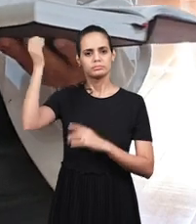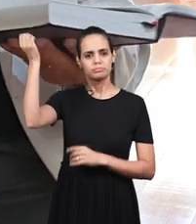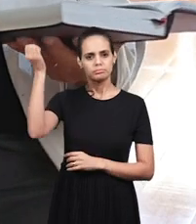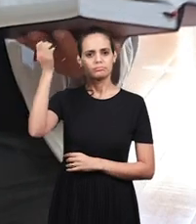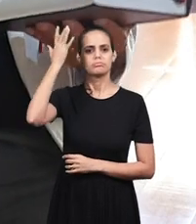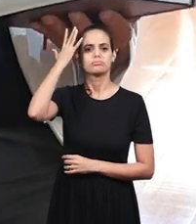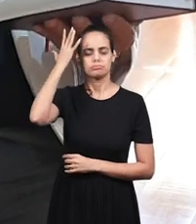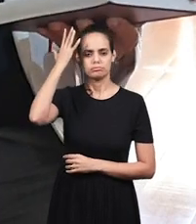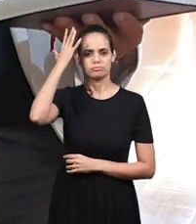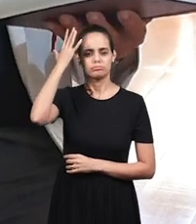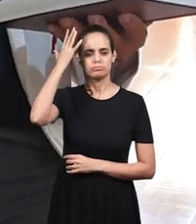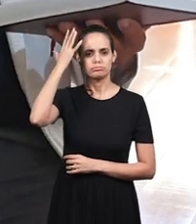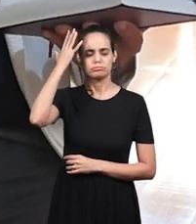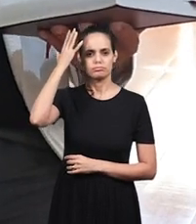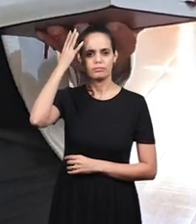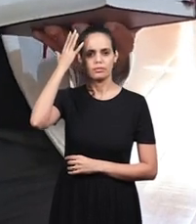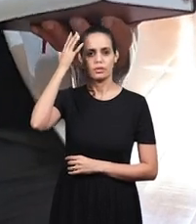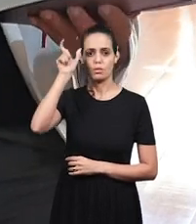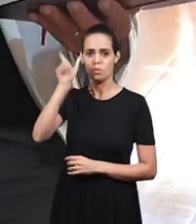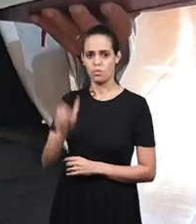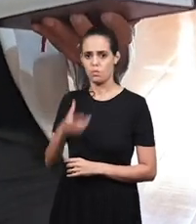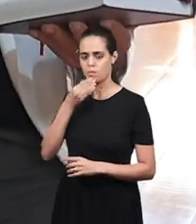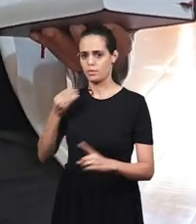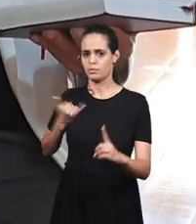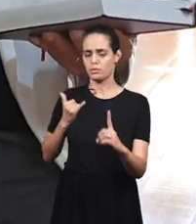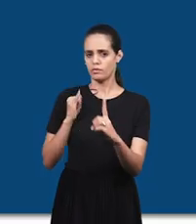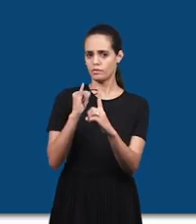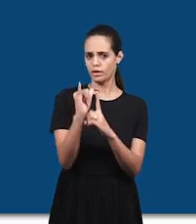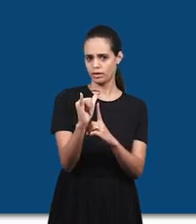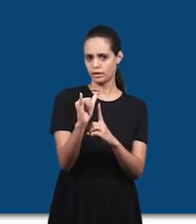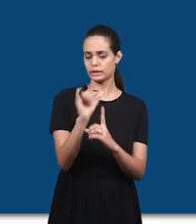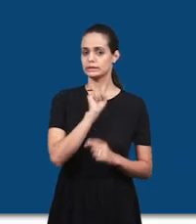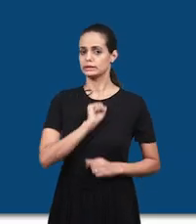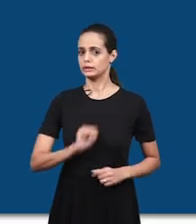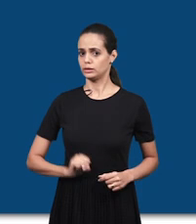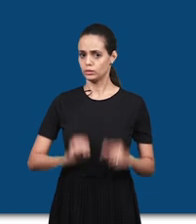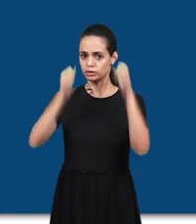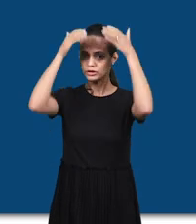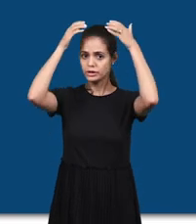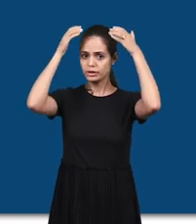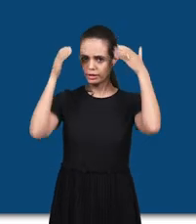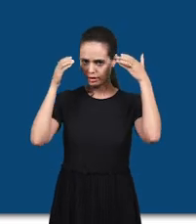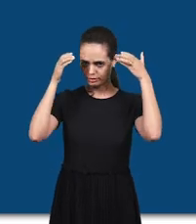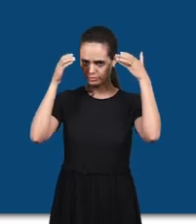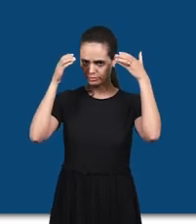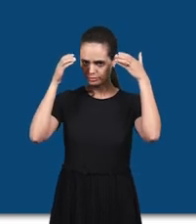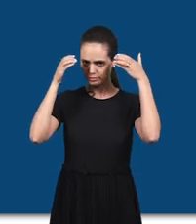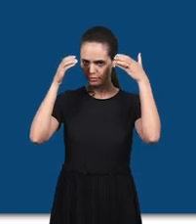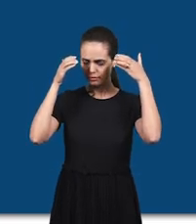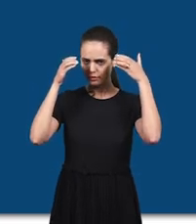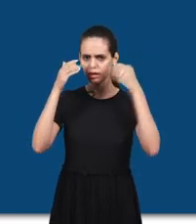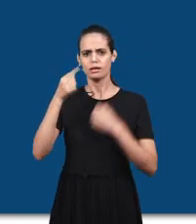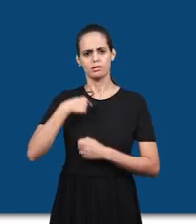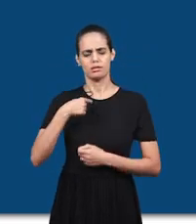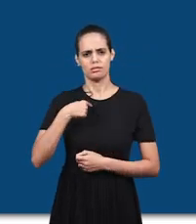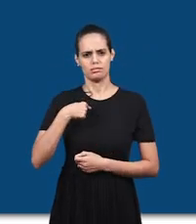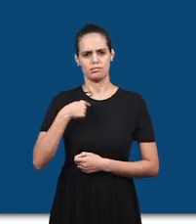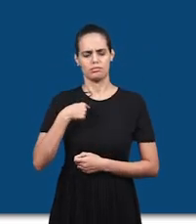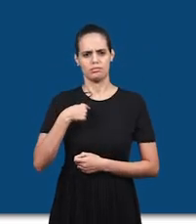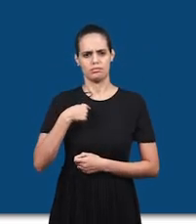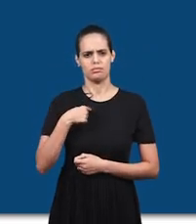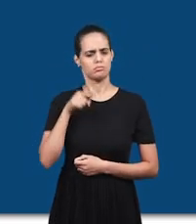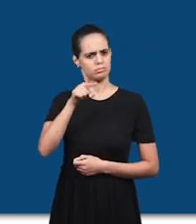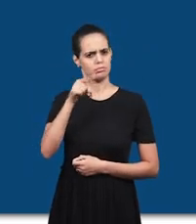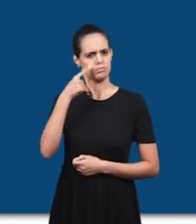Иисус открывается, как пророк, как священник, как царь и как человек. Но я хочу привлечь ваше